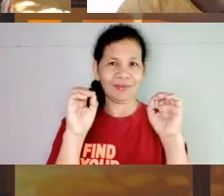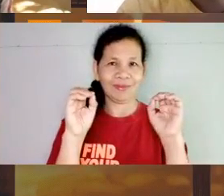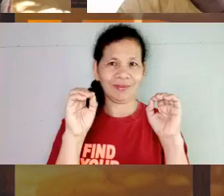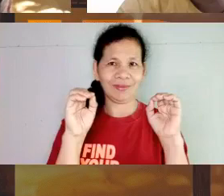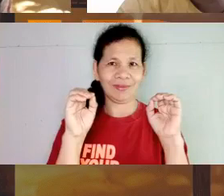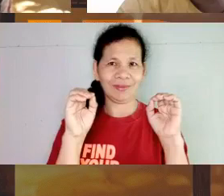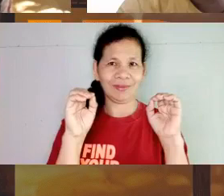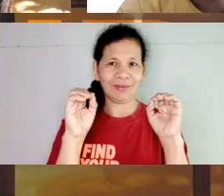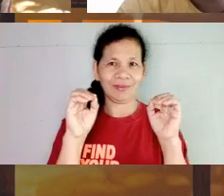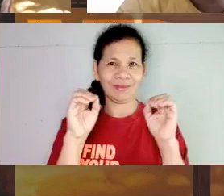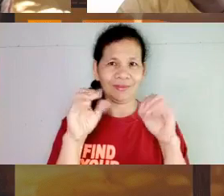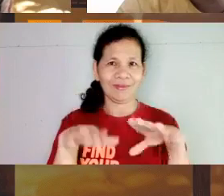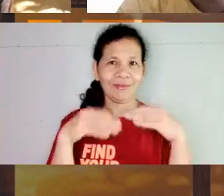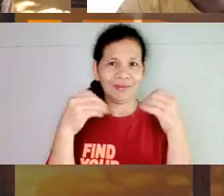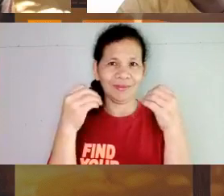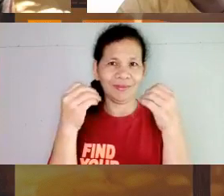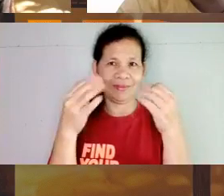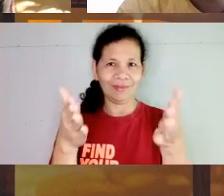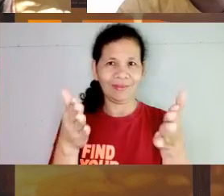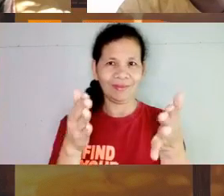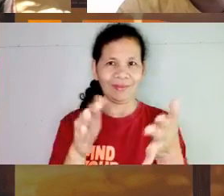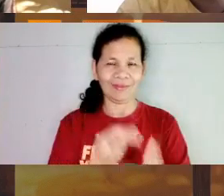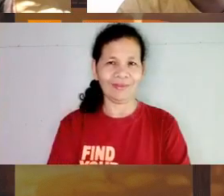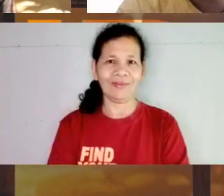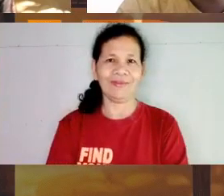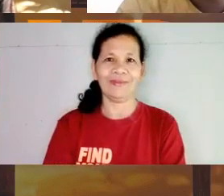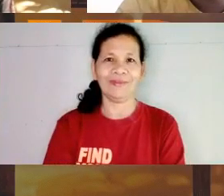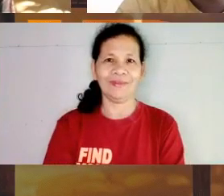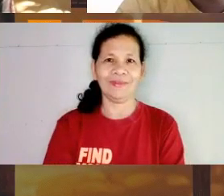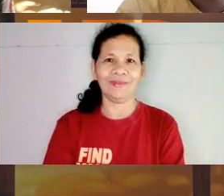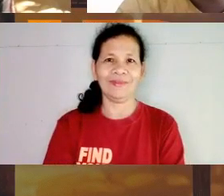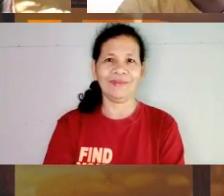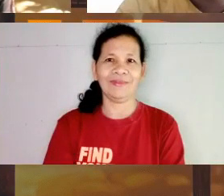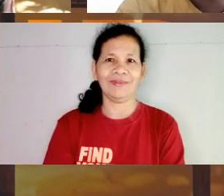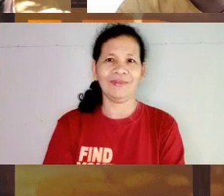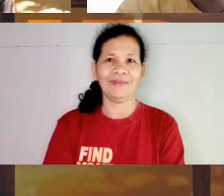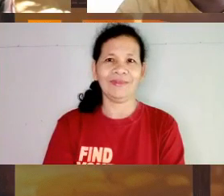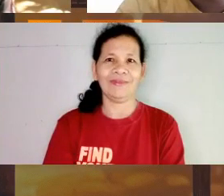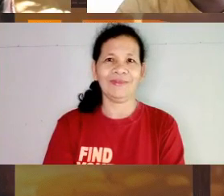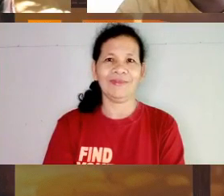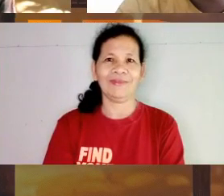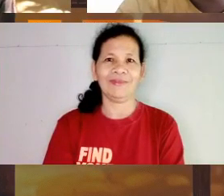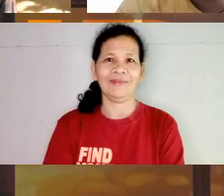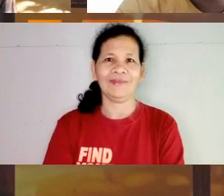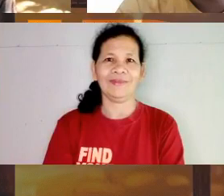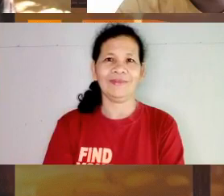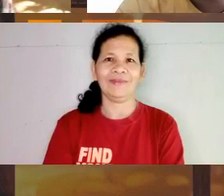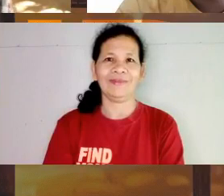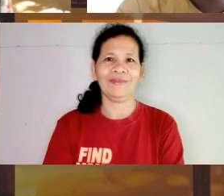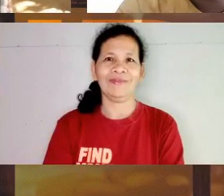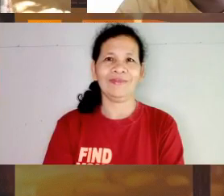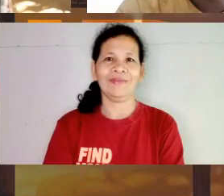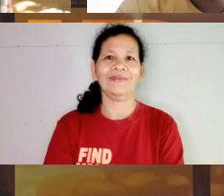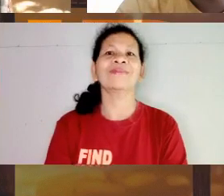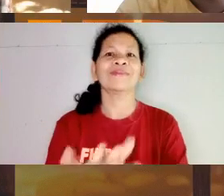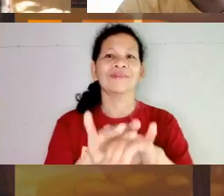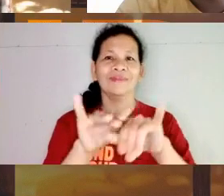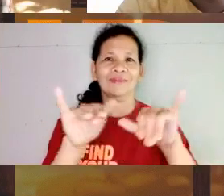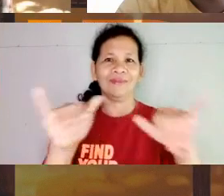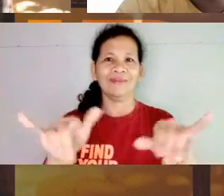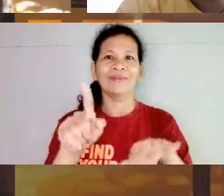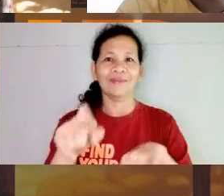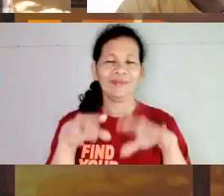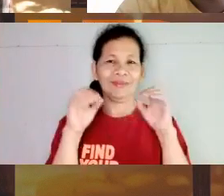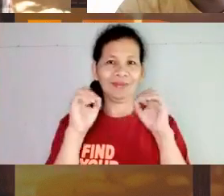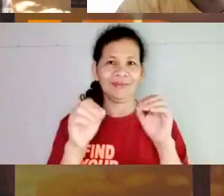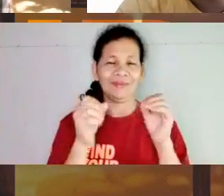wala kang maibibigay. So, kagan din kay Ma'am Noemi Padalyan, you can give without love, but you cannot